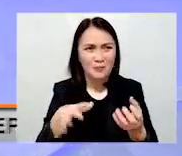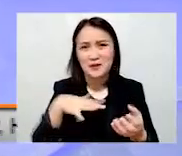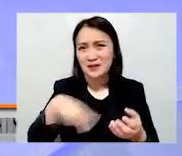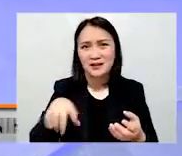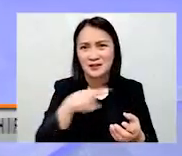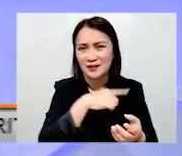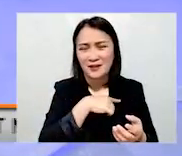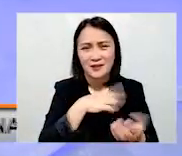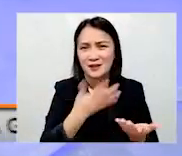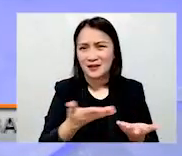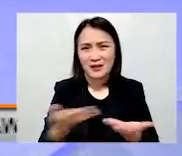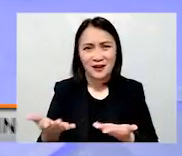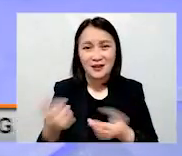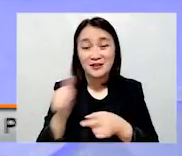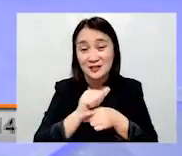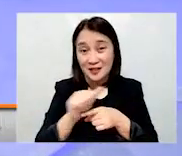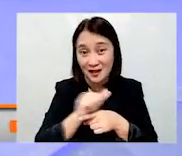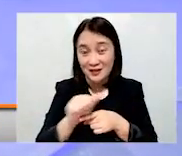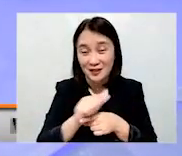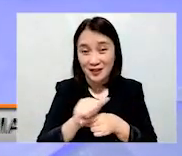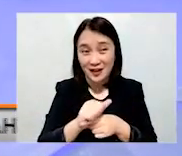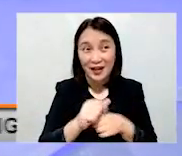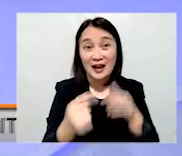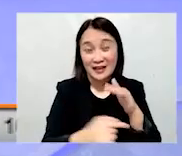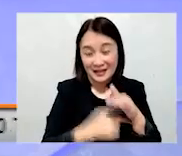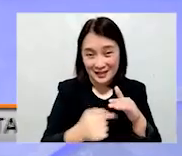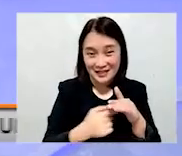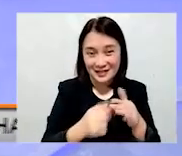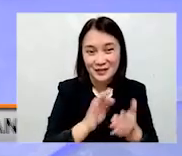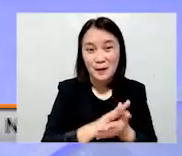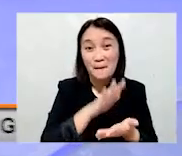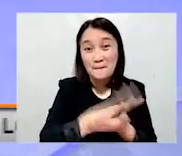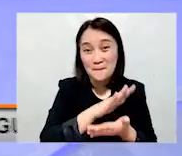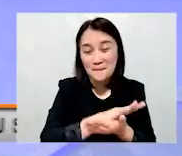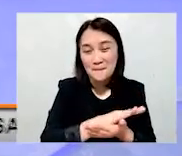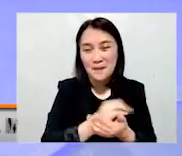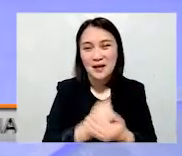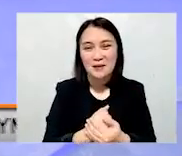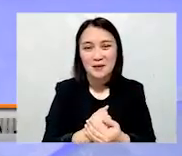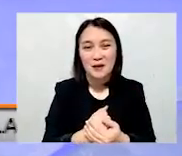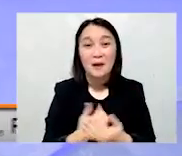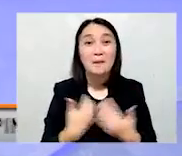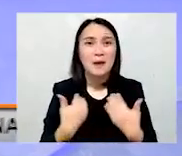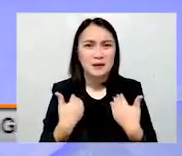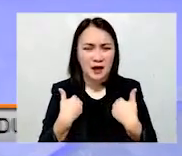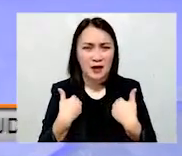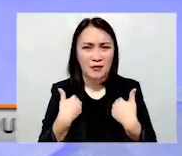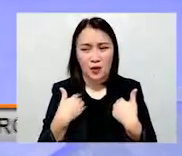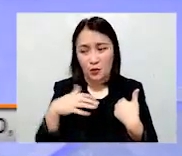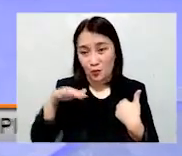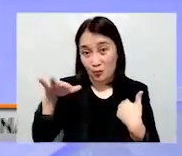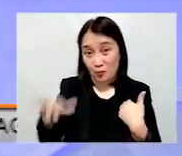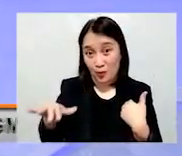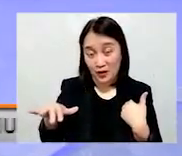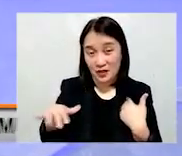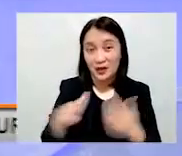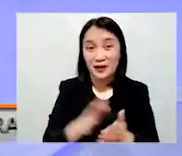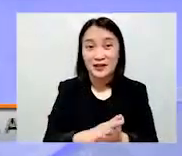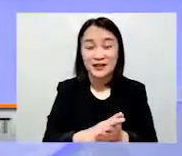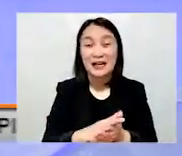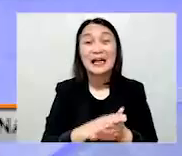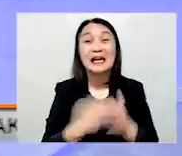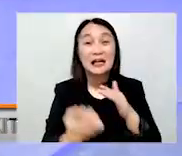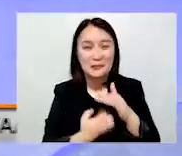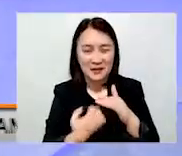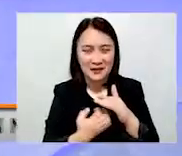sa pagsusulat sa mga grade school pad paper. Must have na nga yan kung may bata tayong nag-aaral sa elementarya. Ang